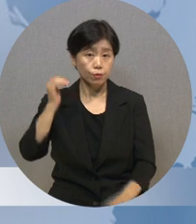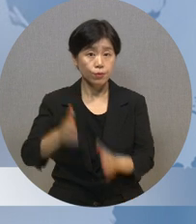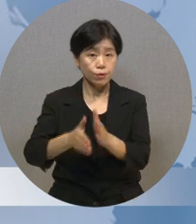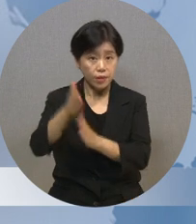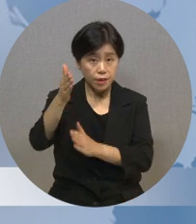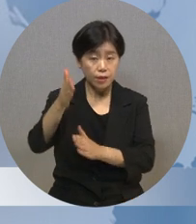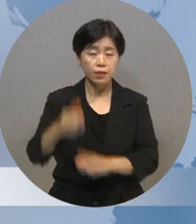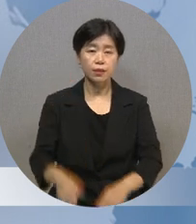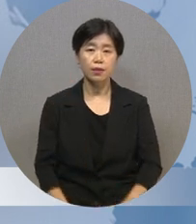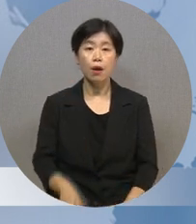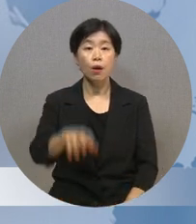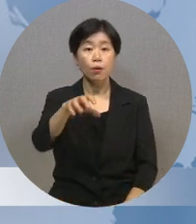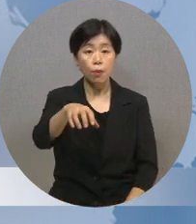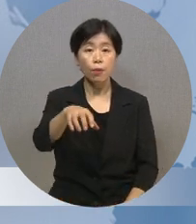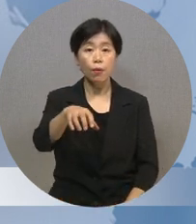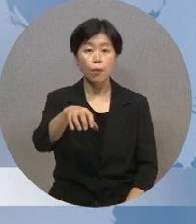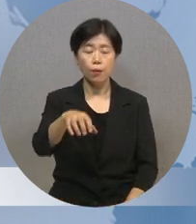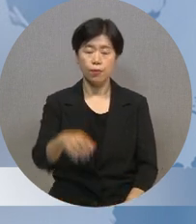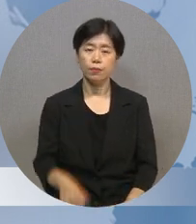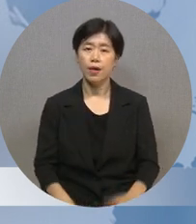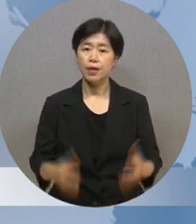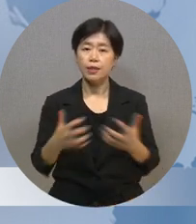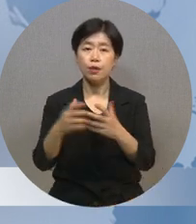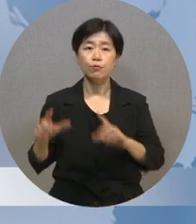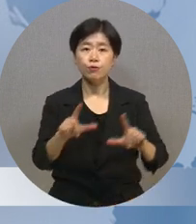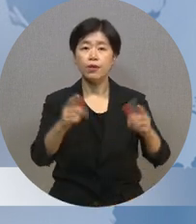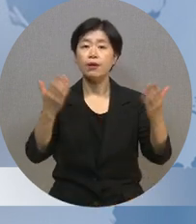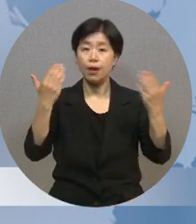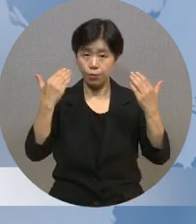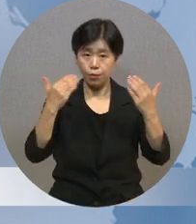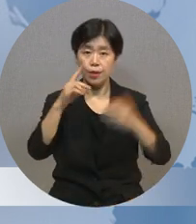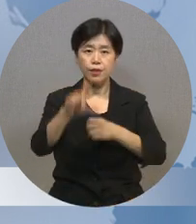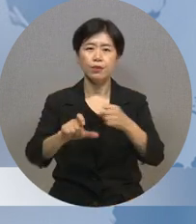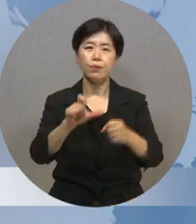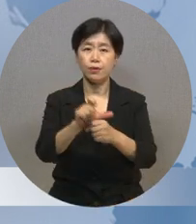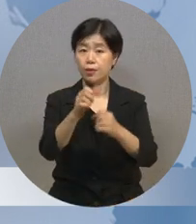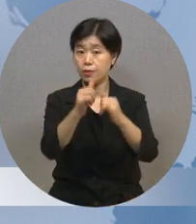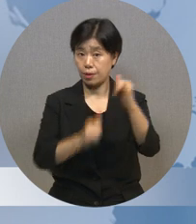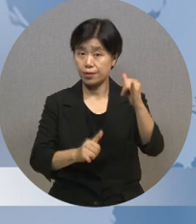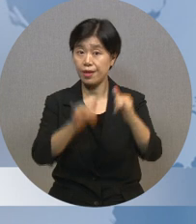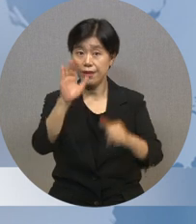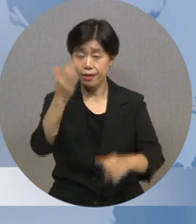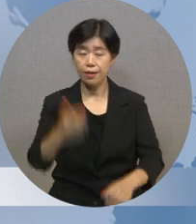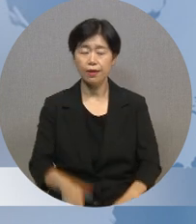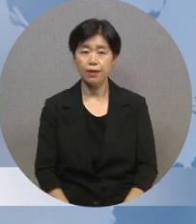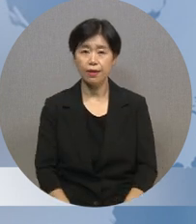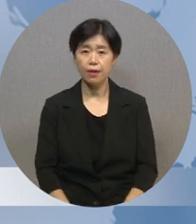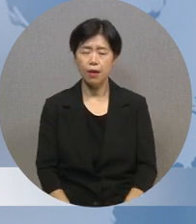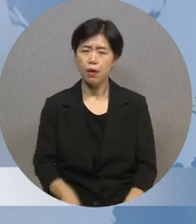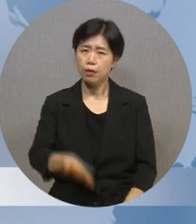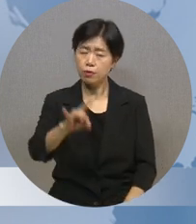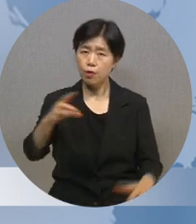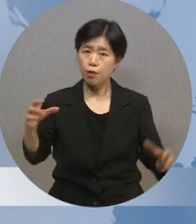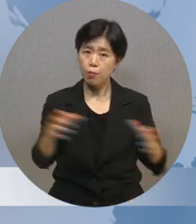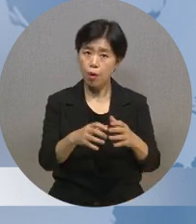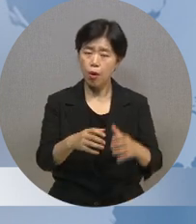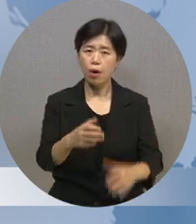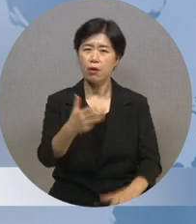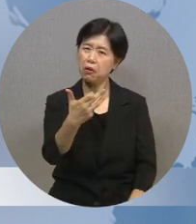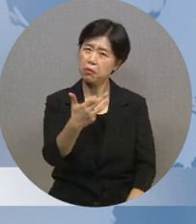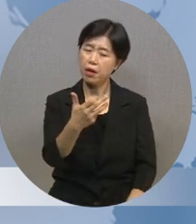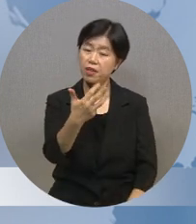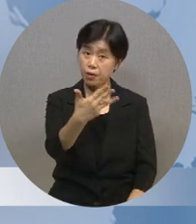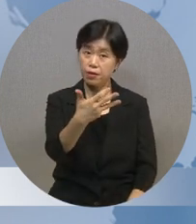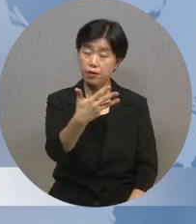평생교육시설 채움누리학교가 15번째 생일을 맞이했습니다. 8명의 학생으로 시작해 300명에